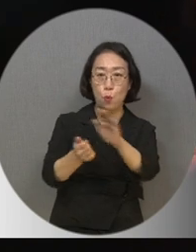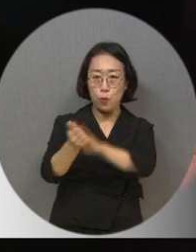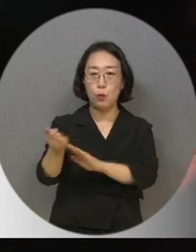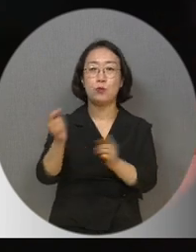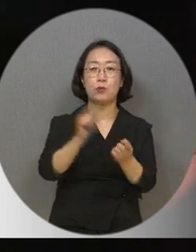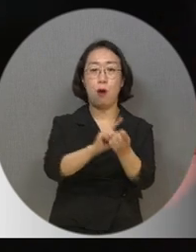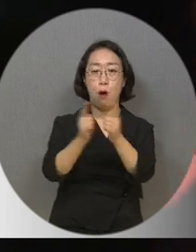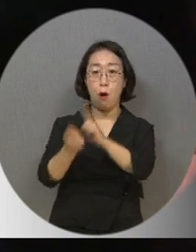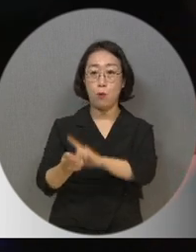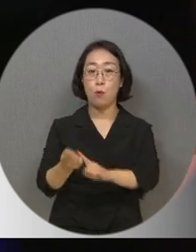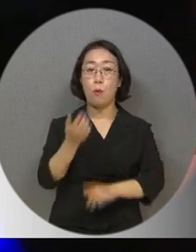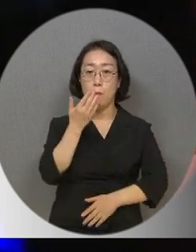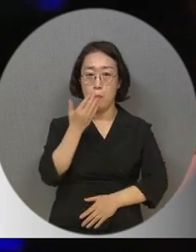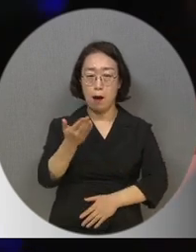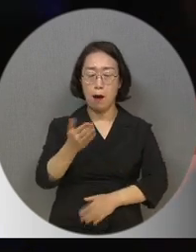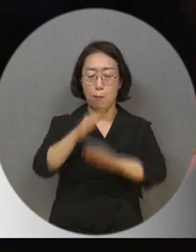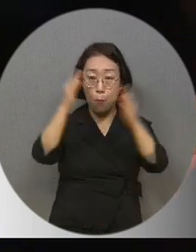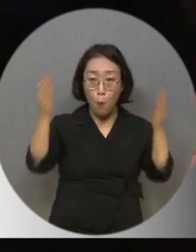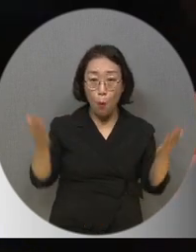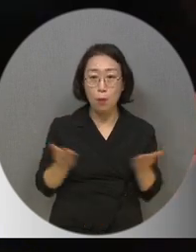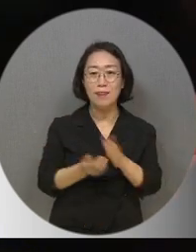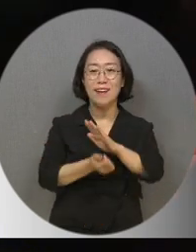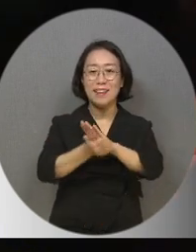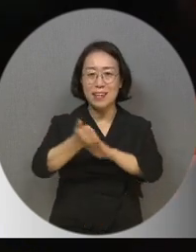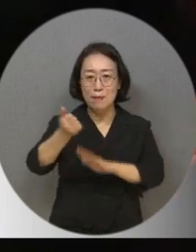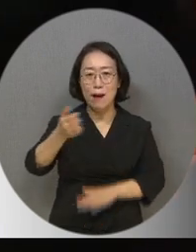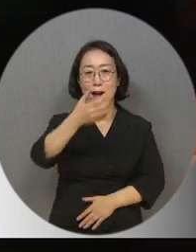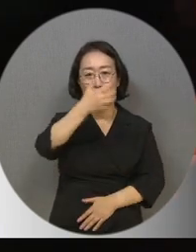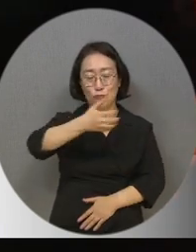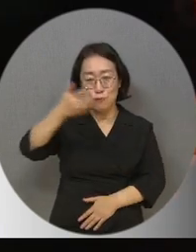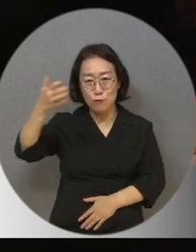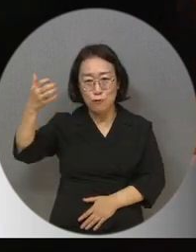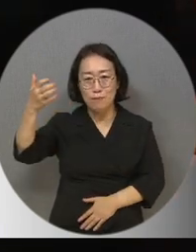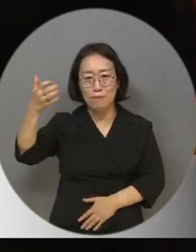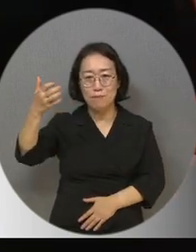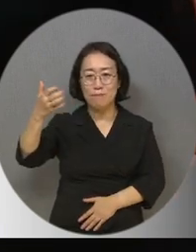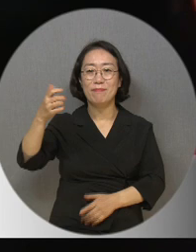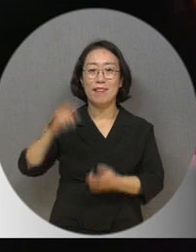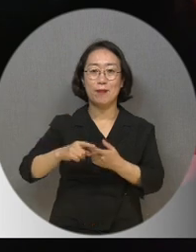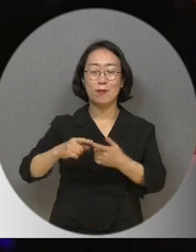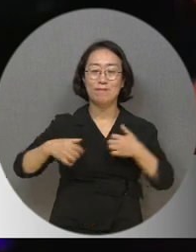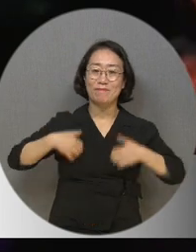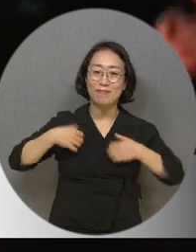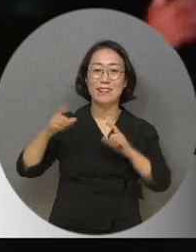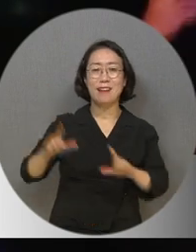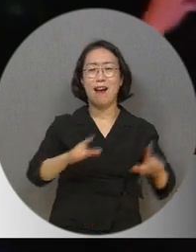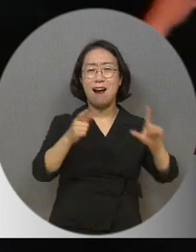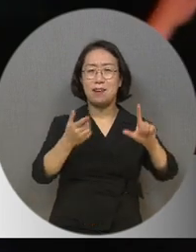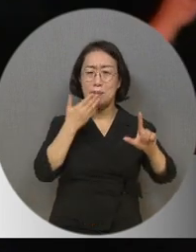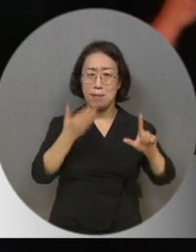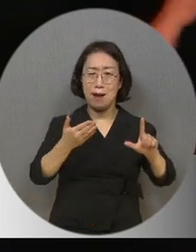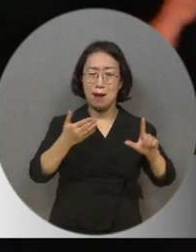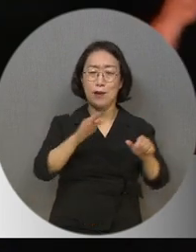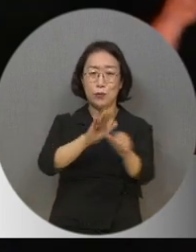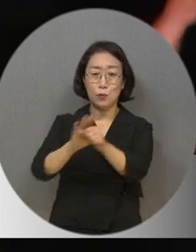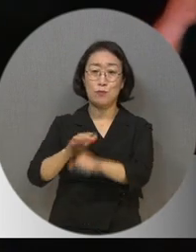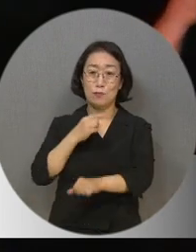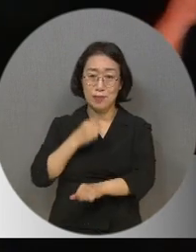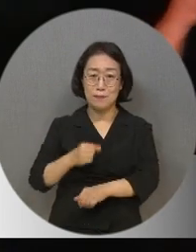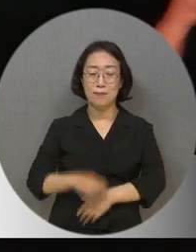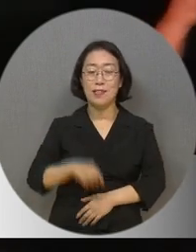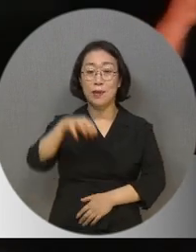분들이 희망과 꿈을 가지고 살 수 있는 그런 공간이 있으면 하는 바람에